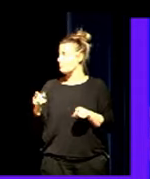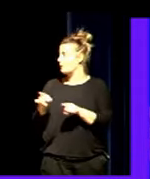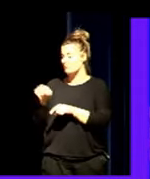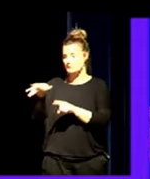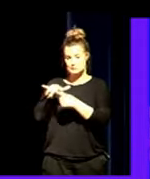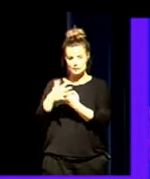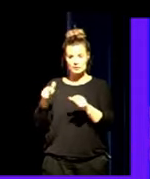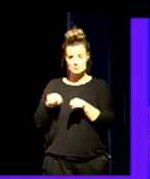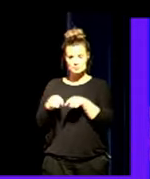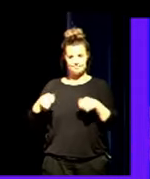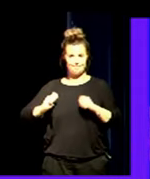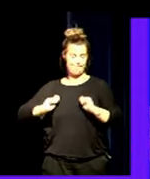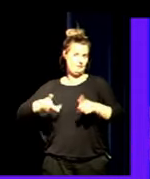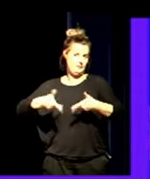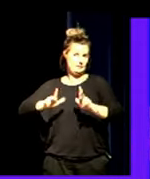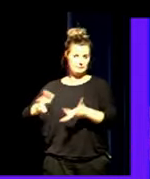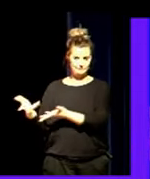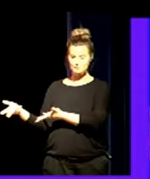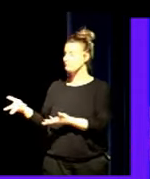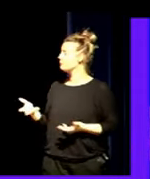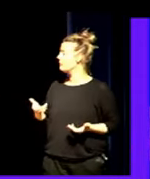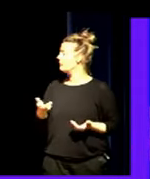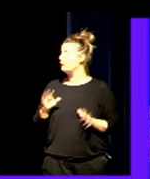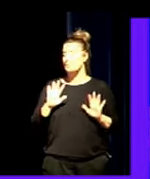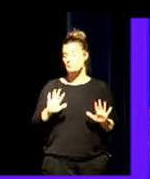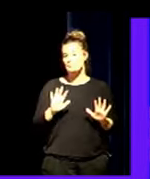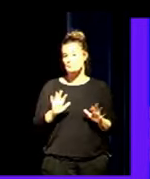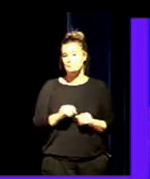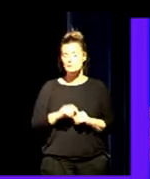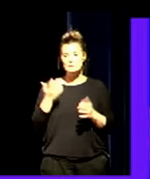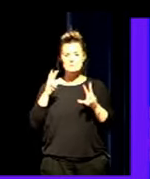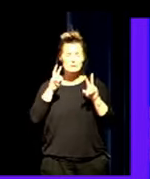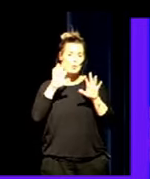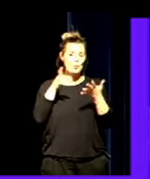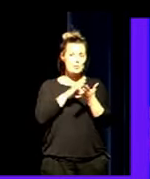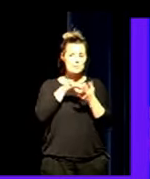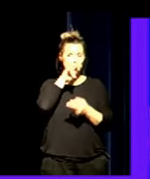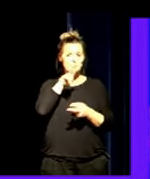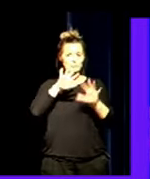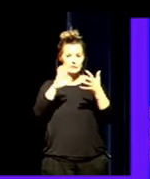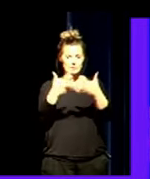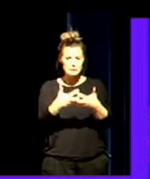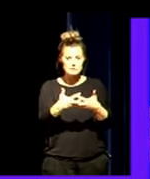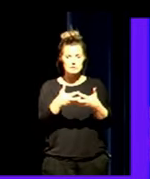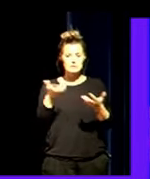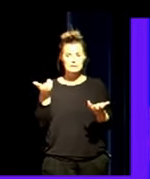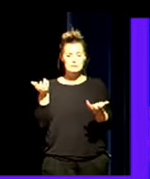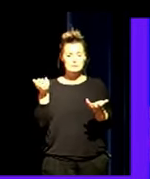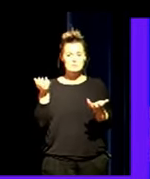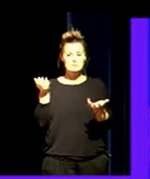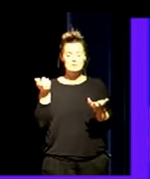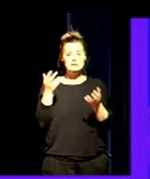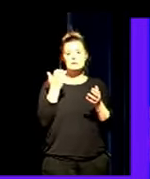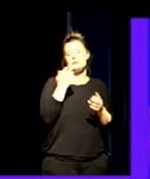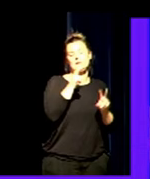egoerako. Alde eta guztiz ere, ez da, internetari buruz hitz egiten dugunean, eta nerabe eta txikirregaz hitz egiten dugunean, asko